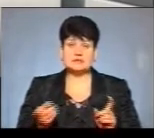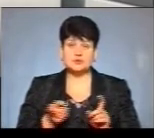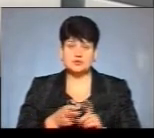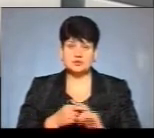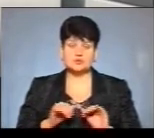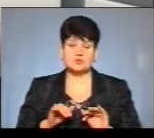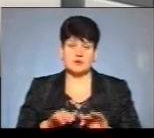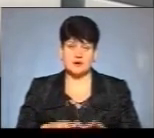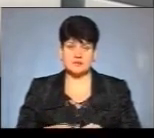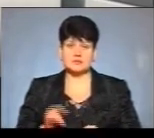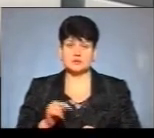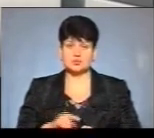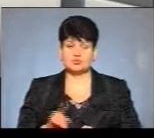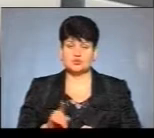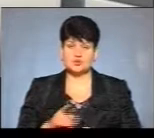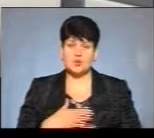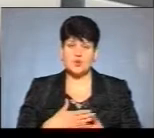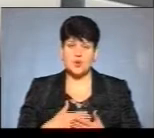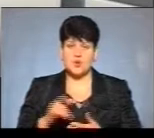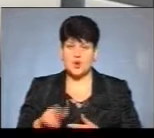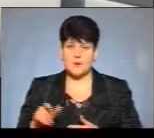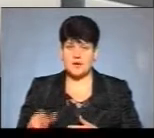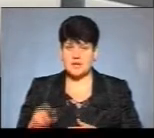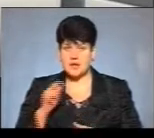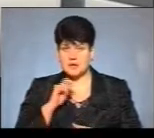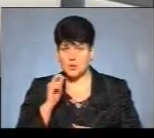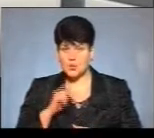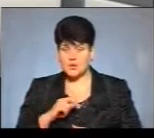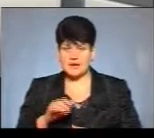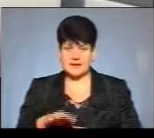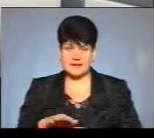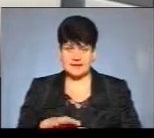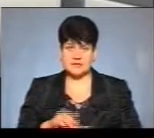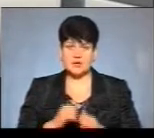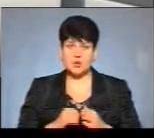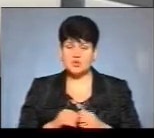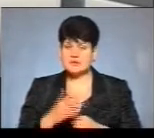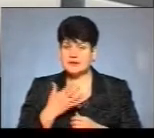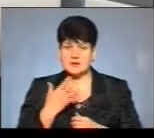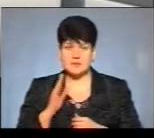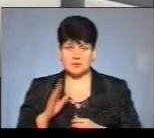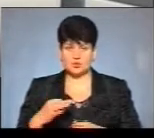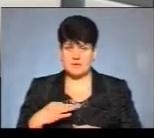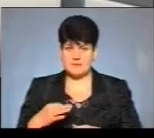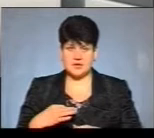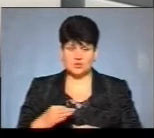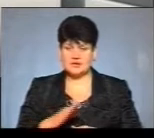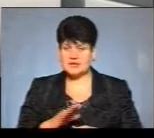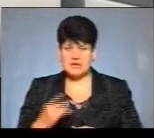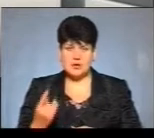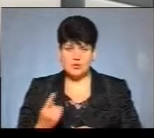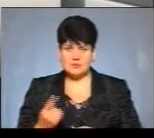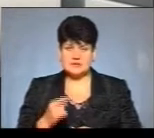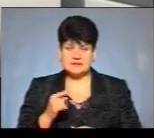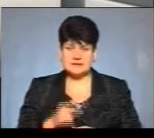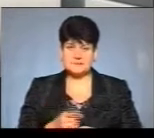акції, тому що громадяни України, кожен не має бути байдужим, ані область та, в якої